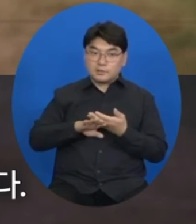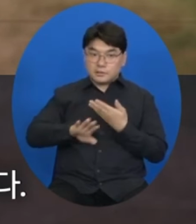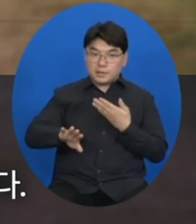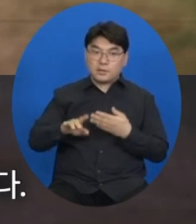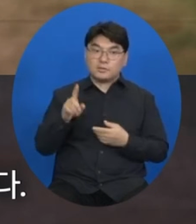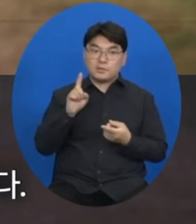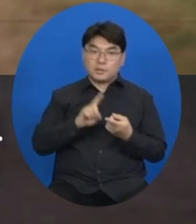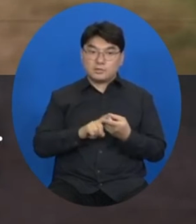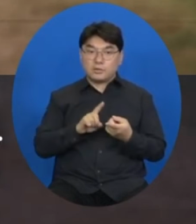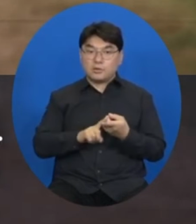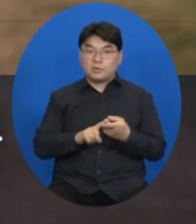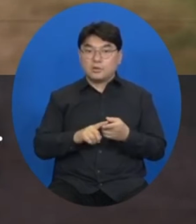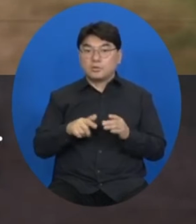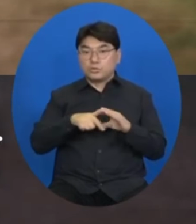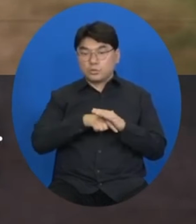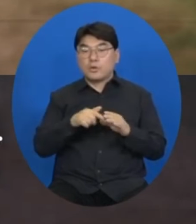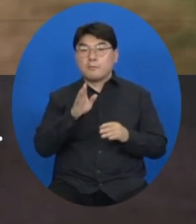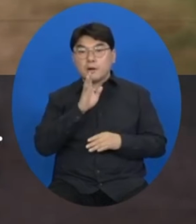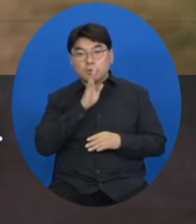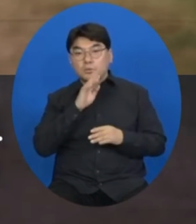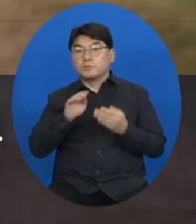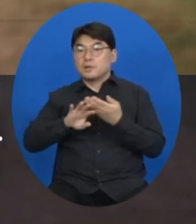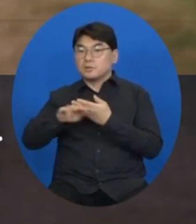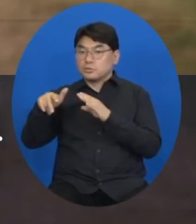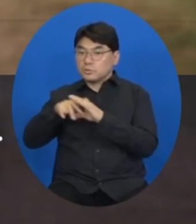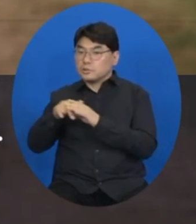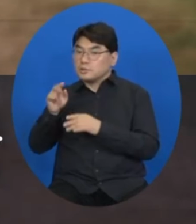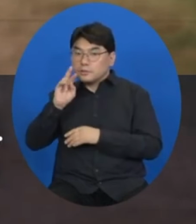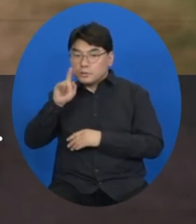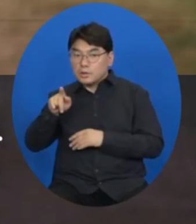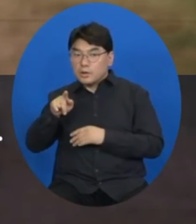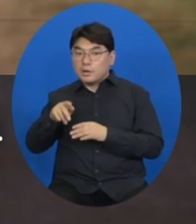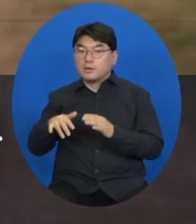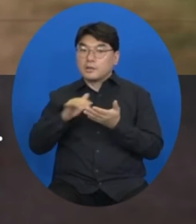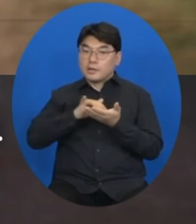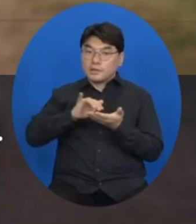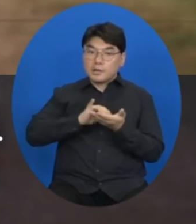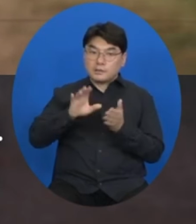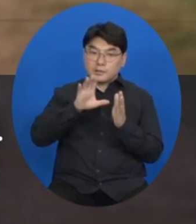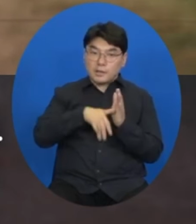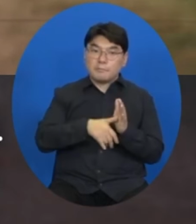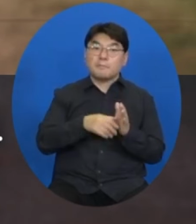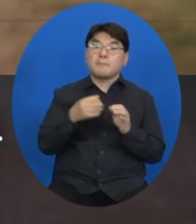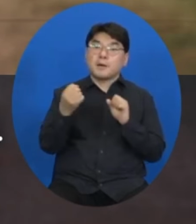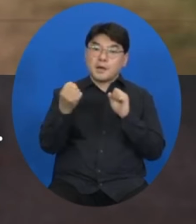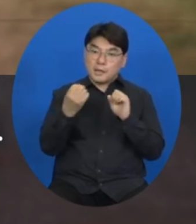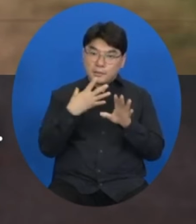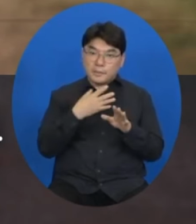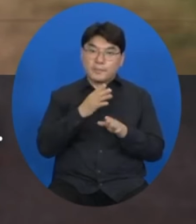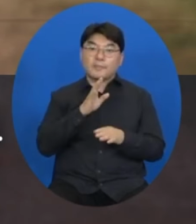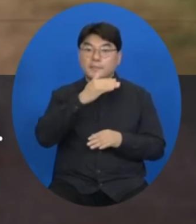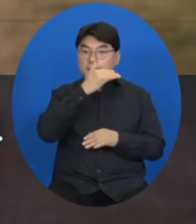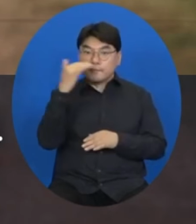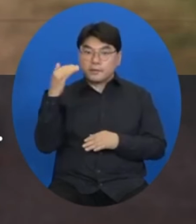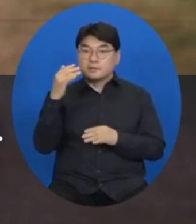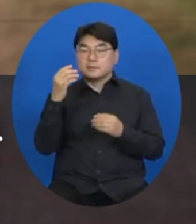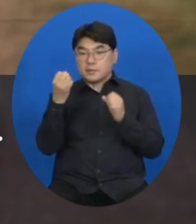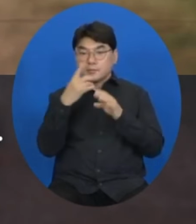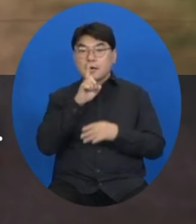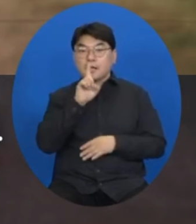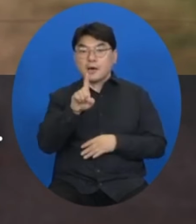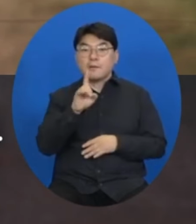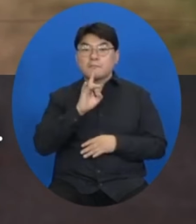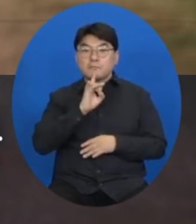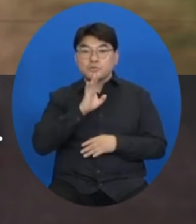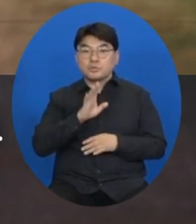생각한다는 뜻입니다 산수를 할 때에 그렇듯이 맞는 답은 하나이요 나머지는 다 틀린 답입니다 그러나 틀린 답들